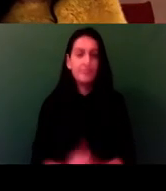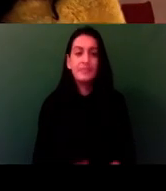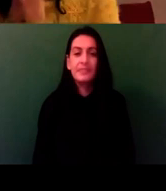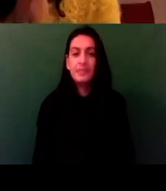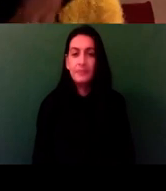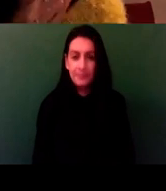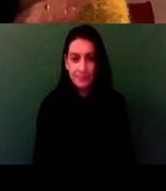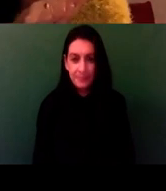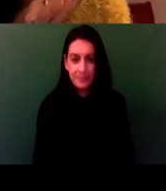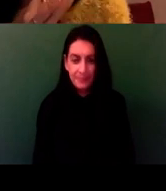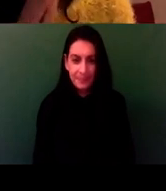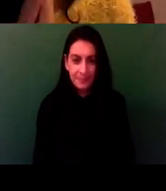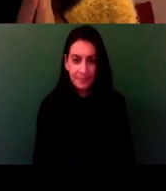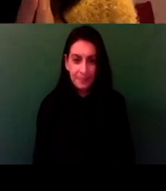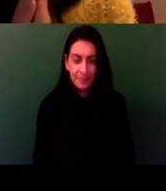Evet, buyurun.